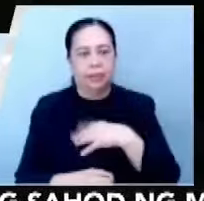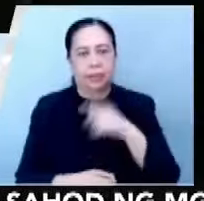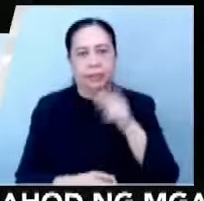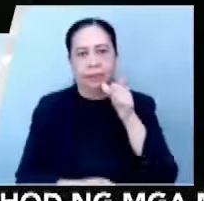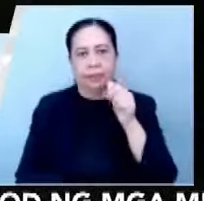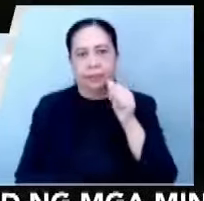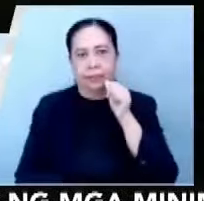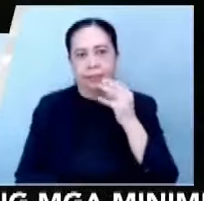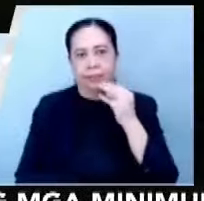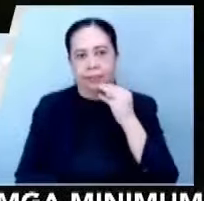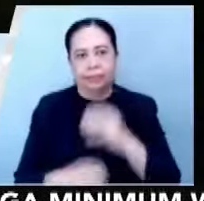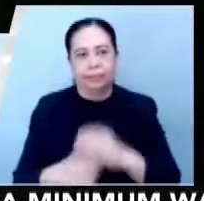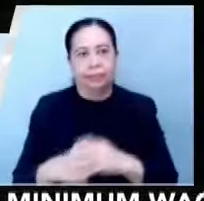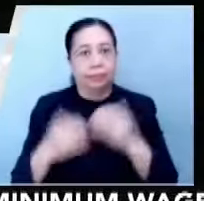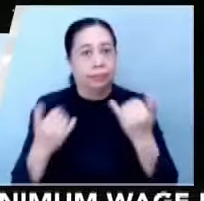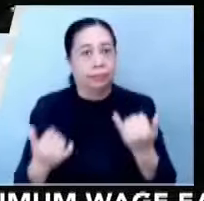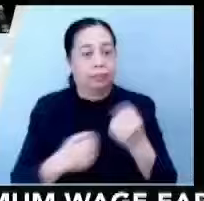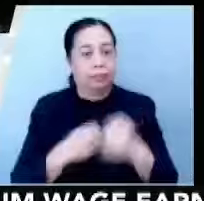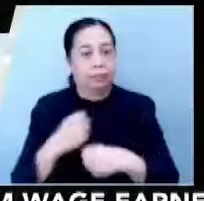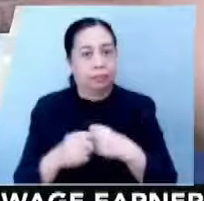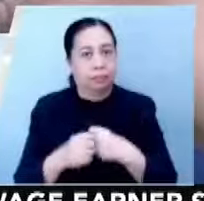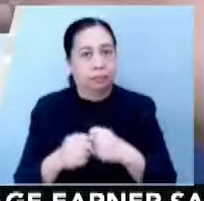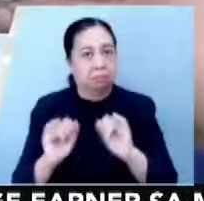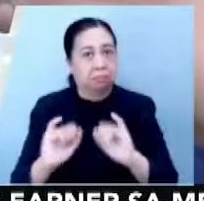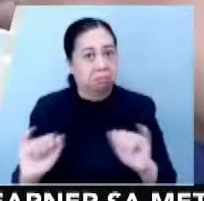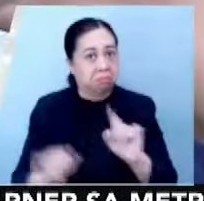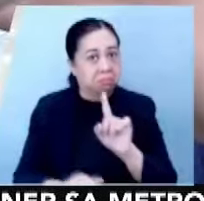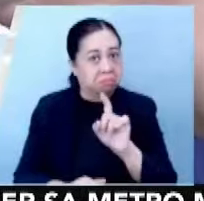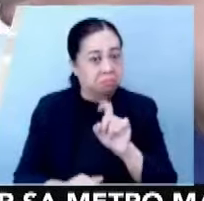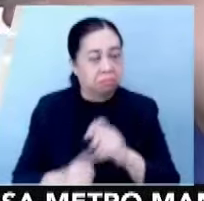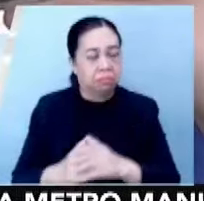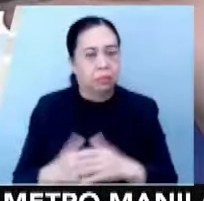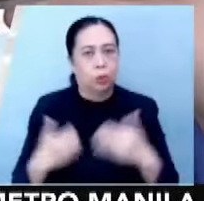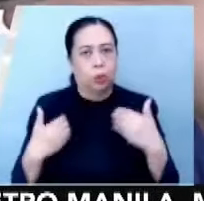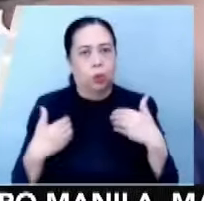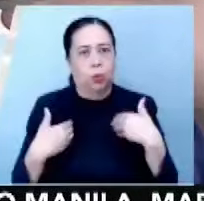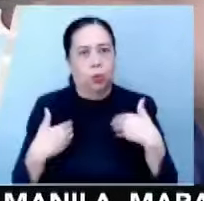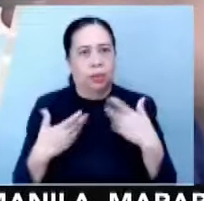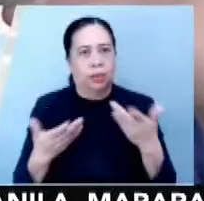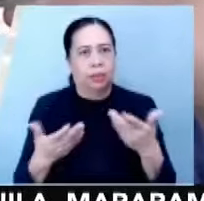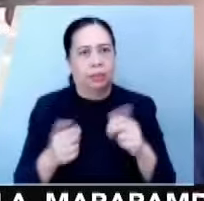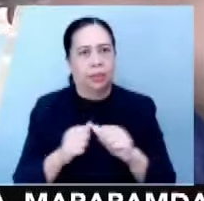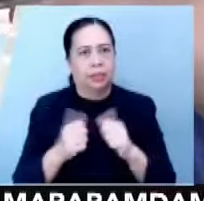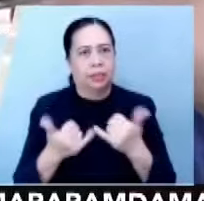Marcos. Ngayong taon, ganoon pa rin kaya? We have an interagency committee